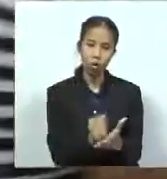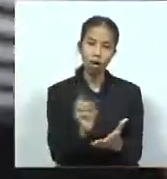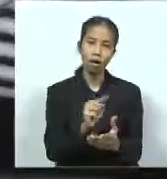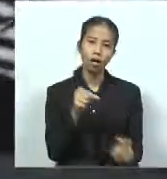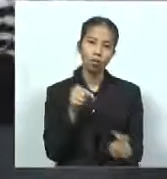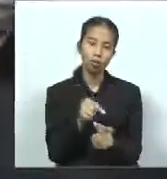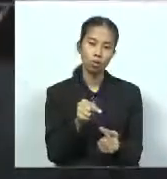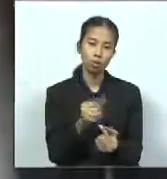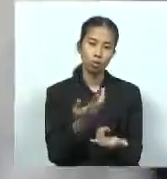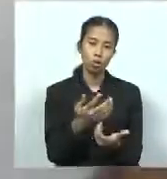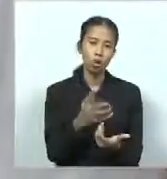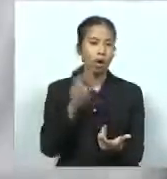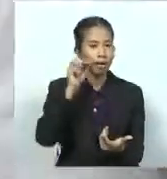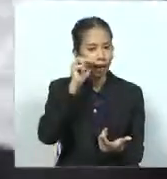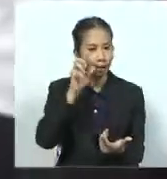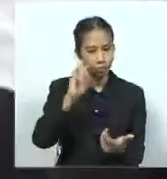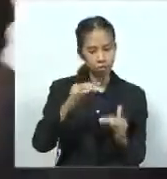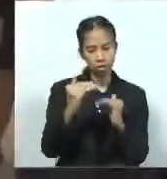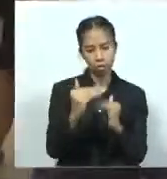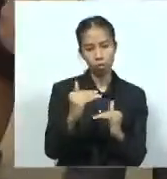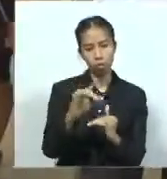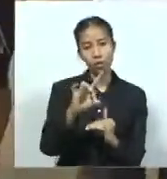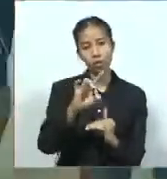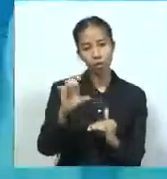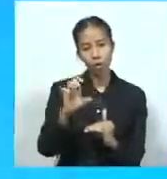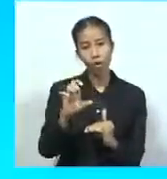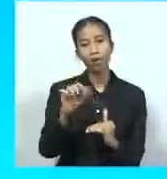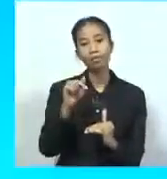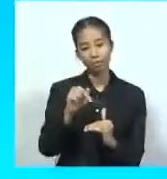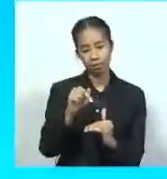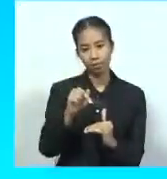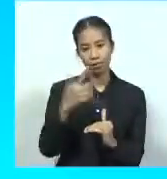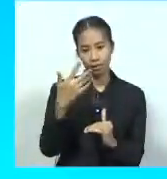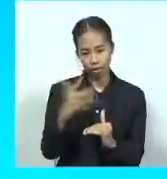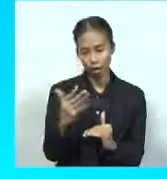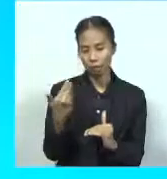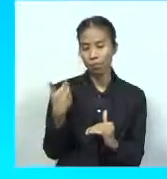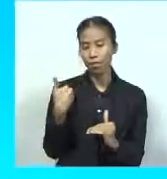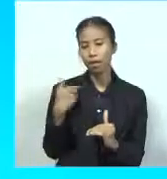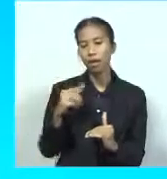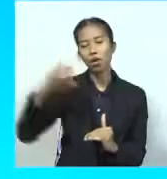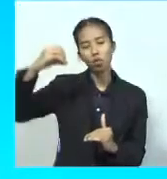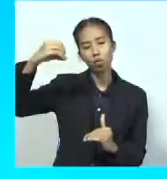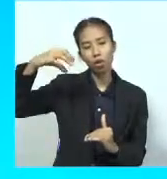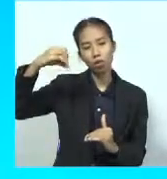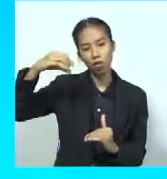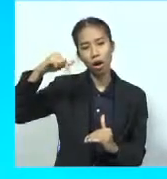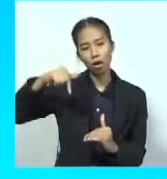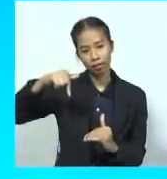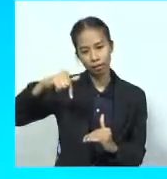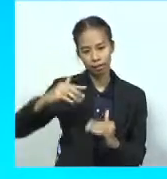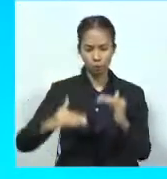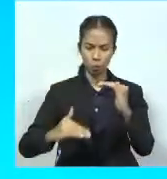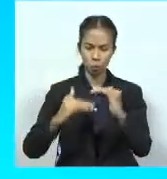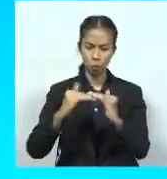ที่มีการใช้ไม่เกิน100บาทต่อครัวเรือนต่อเดือนนะคะแล้วก็มีเรื่องของค่าไฟฟ้าที่มีการใ